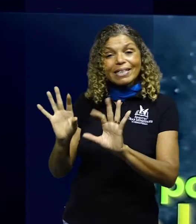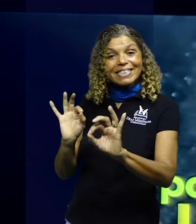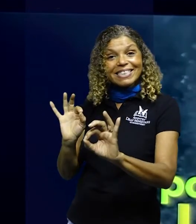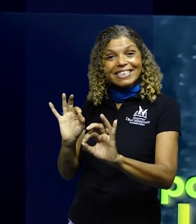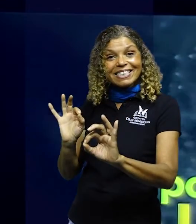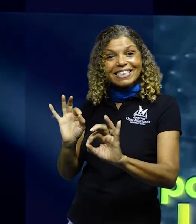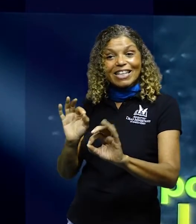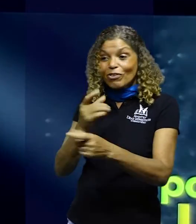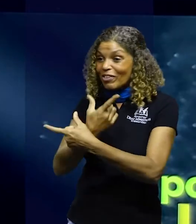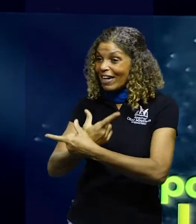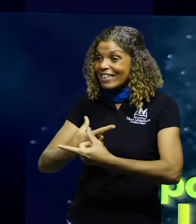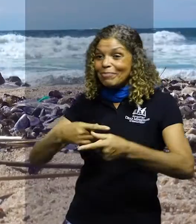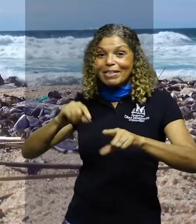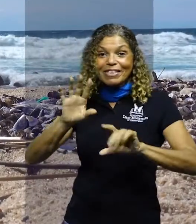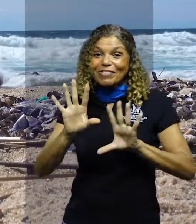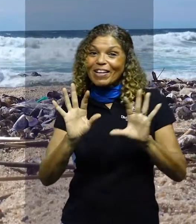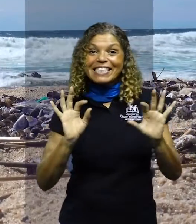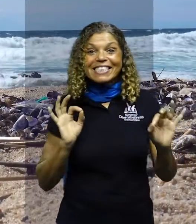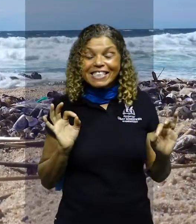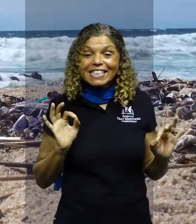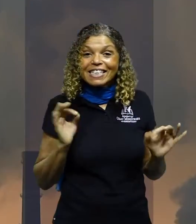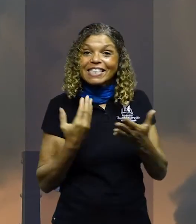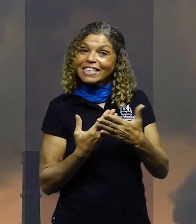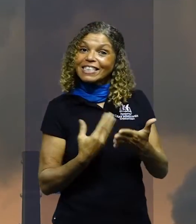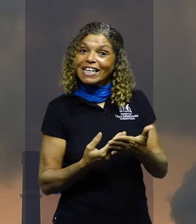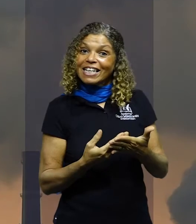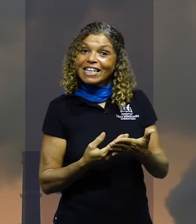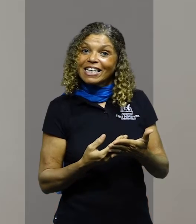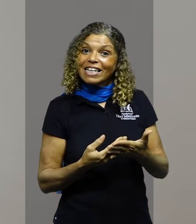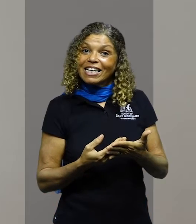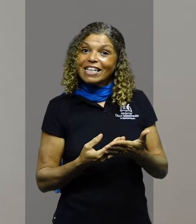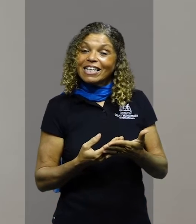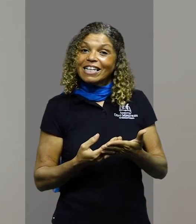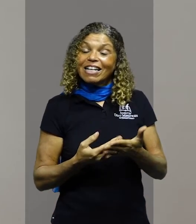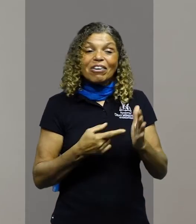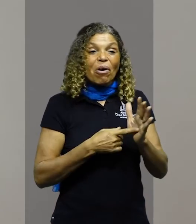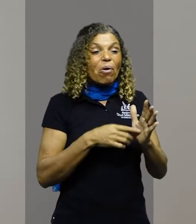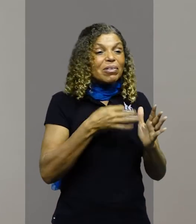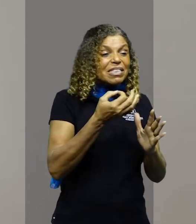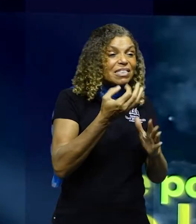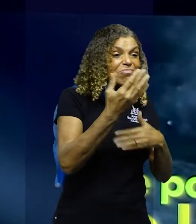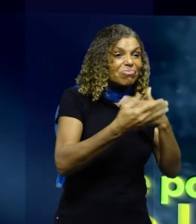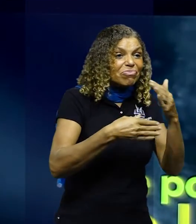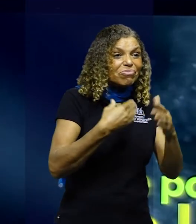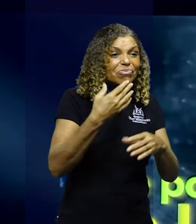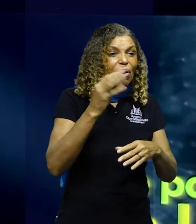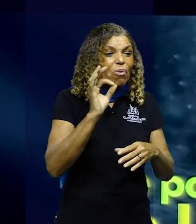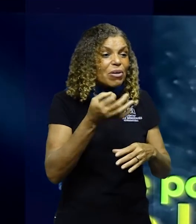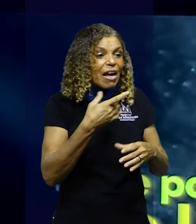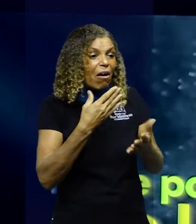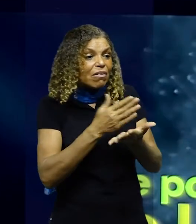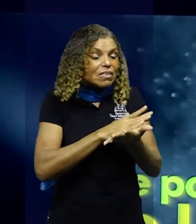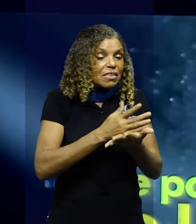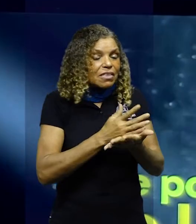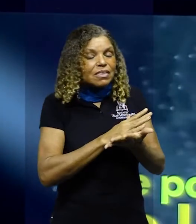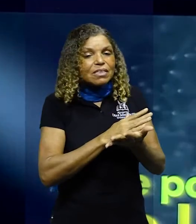veut est parfois nocif pour les autres, nocif pour nous-mêmes et attriste Dieu. Parce